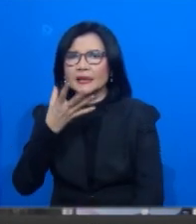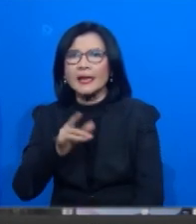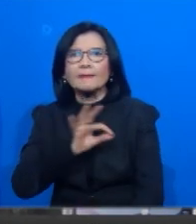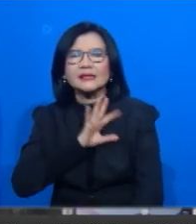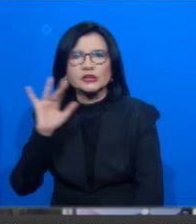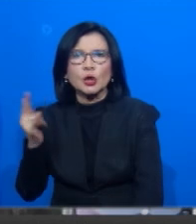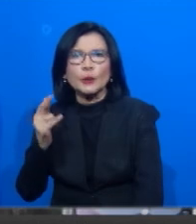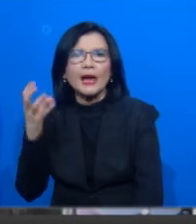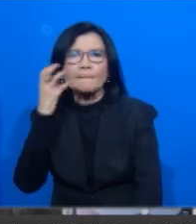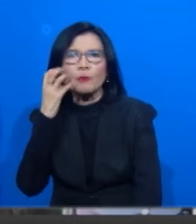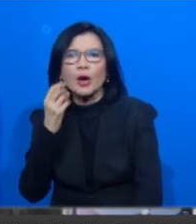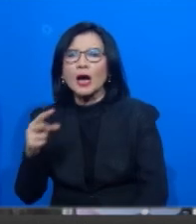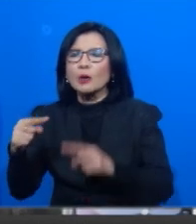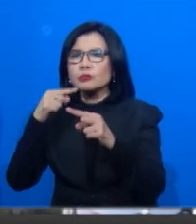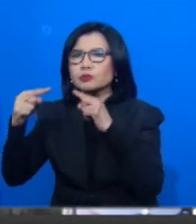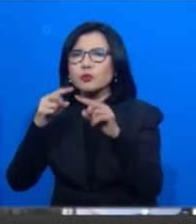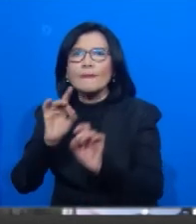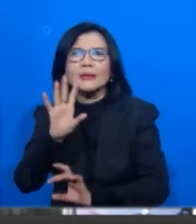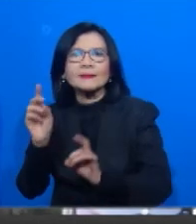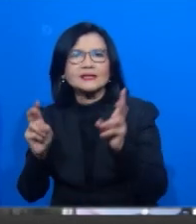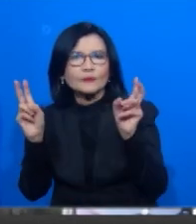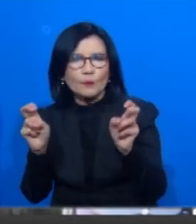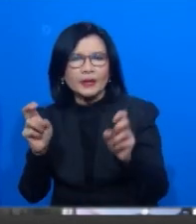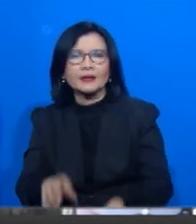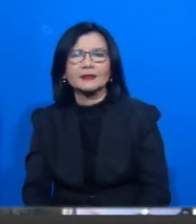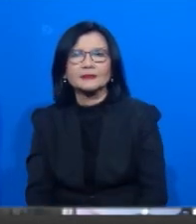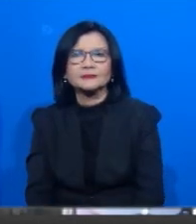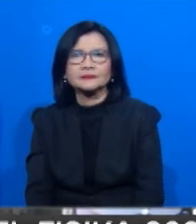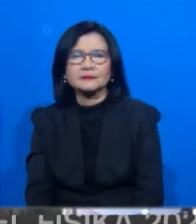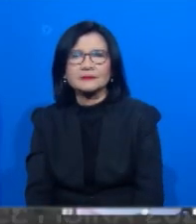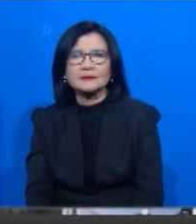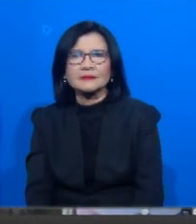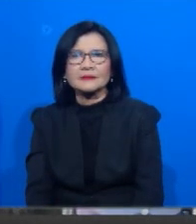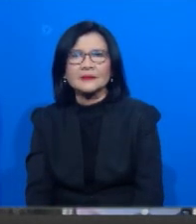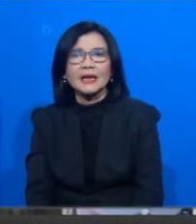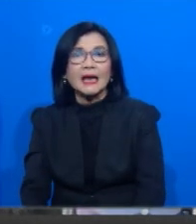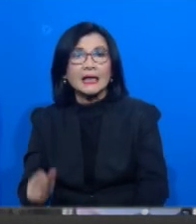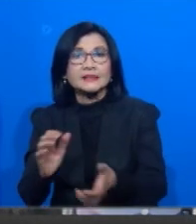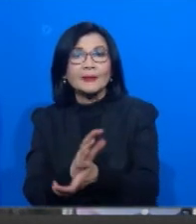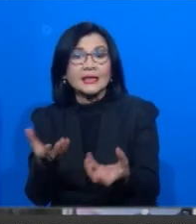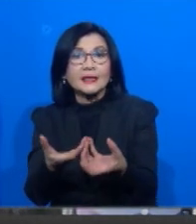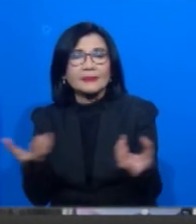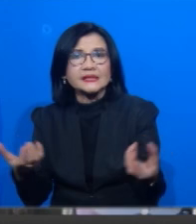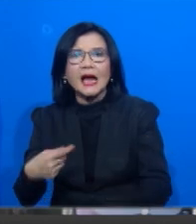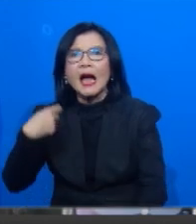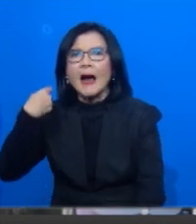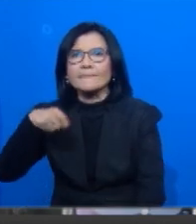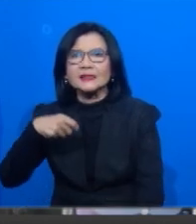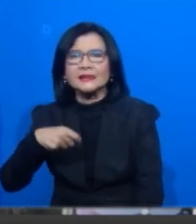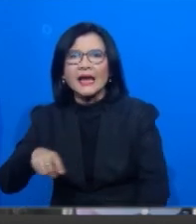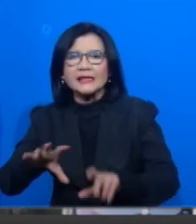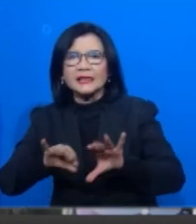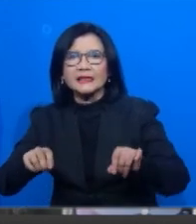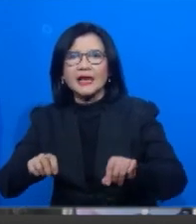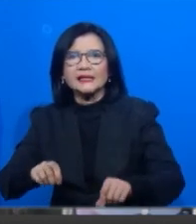Prabowo membicarakan berbagai hal dalam sesi makan malam privat. Sementara itu, dalam kesempatan yang terpisah, Menteri Sekretaris Negara